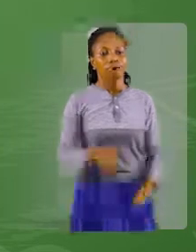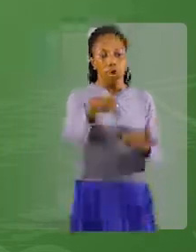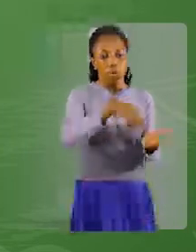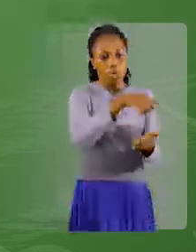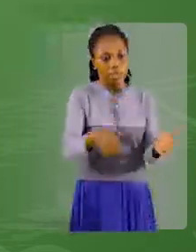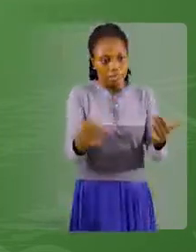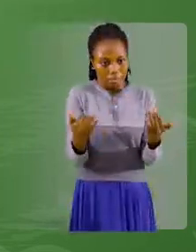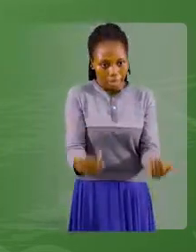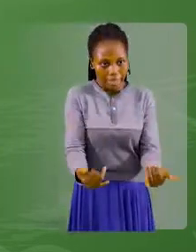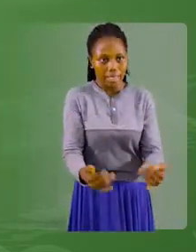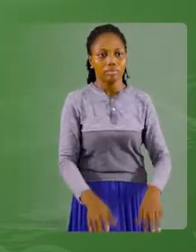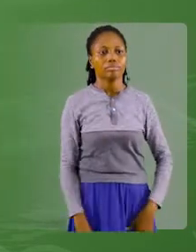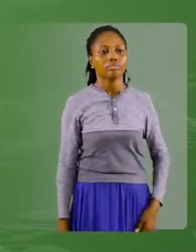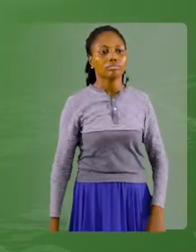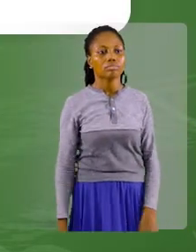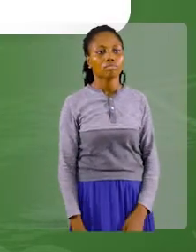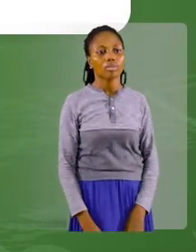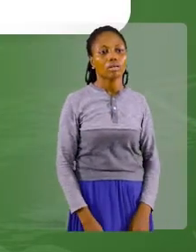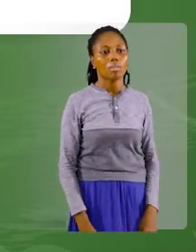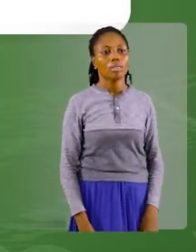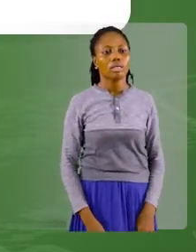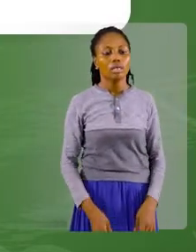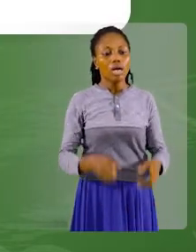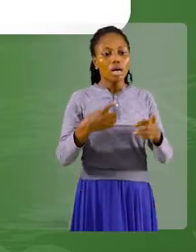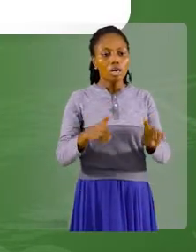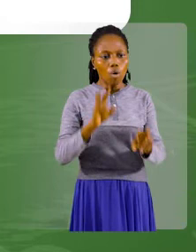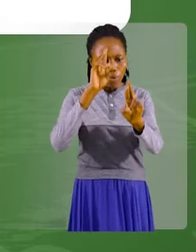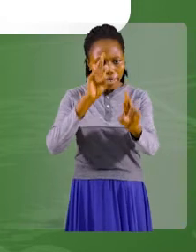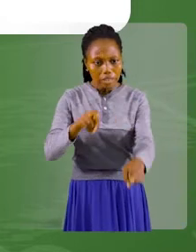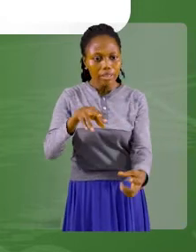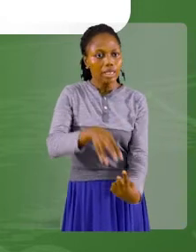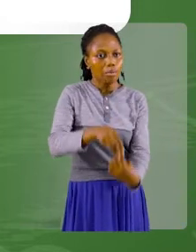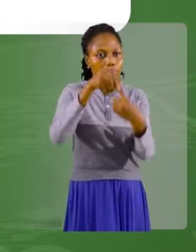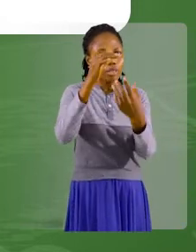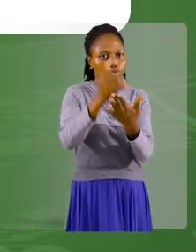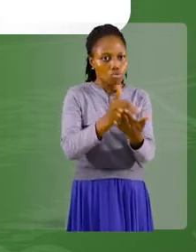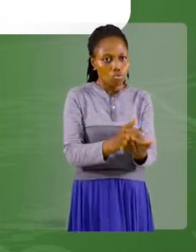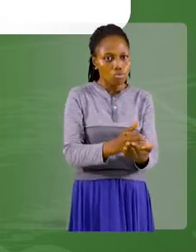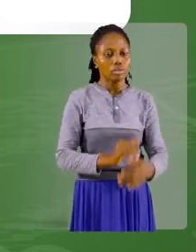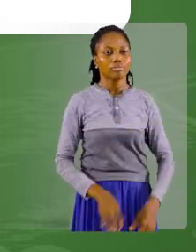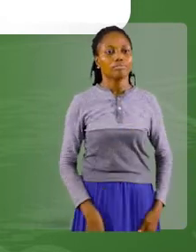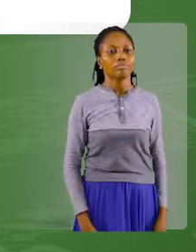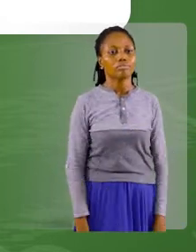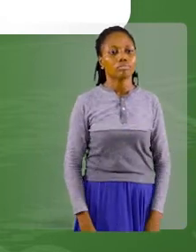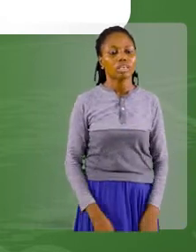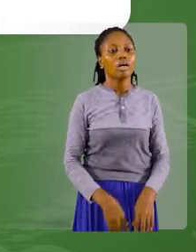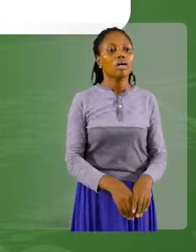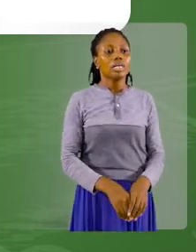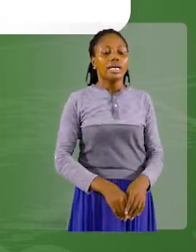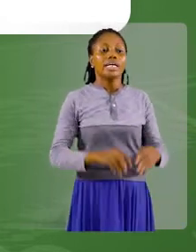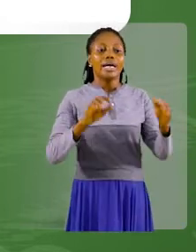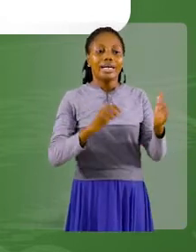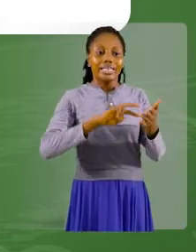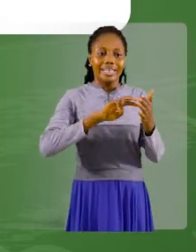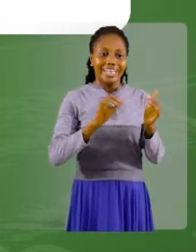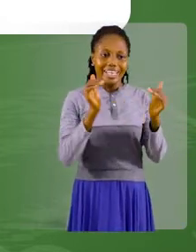Corriger. En appliquant la propriété du cours, on obtient le vecteur EF